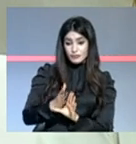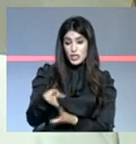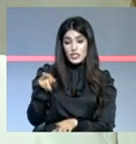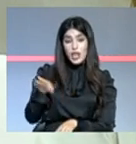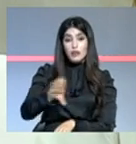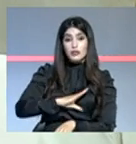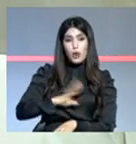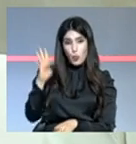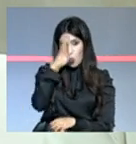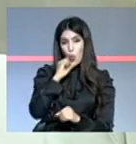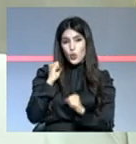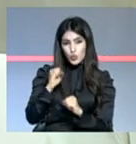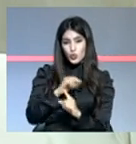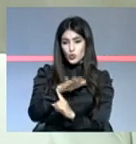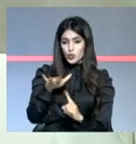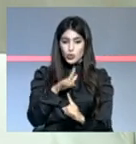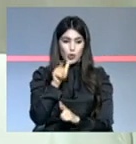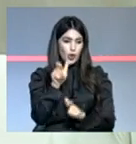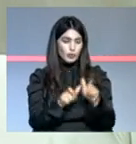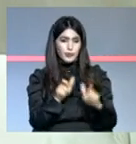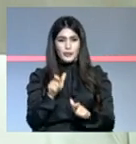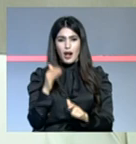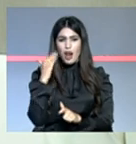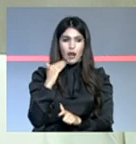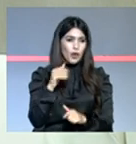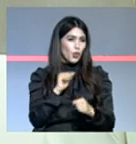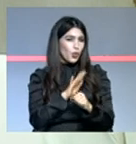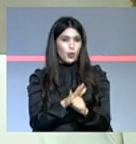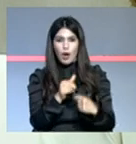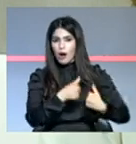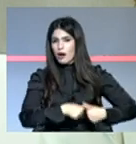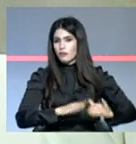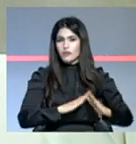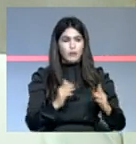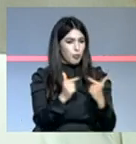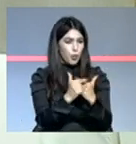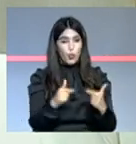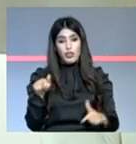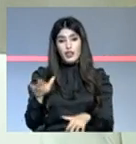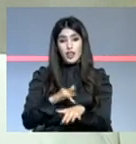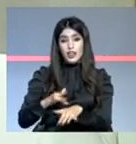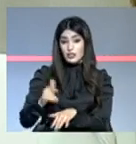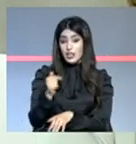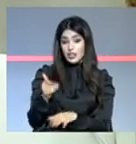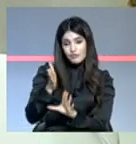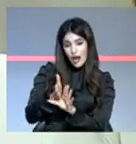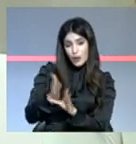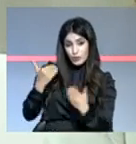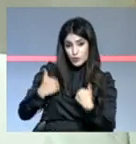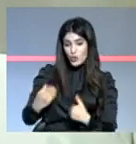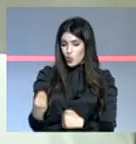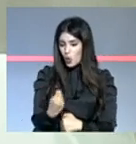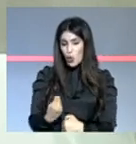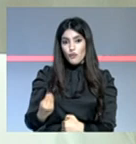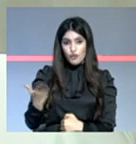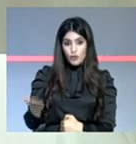الصعوبات الاجتماعية والحالات النفسانية اللي باش تجي الوالدين نتاعهم الأطفال هذوما، خاطر